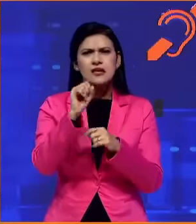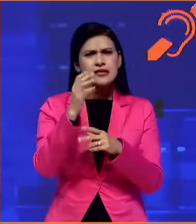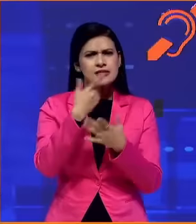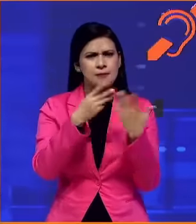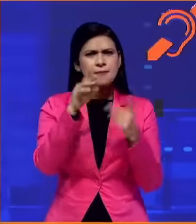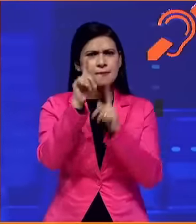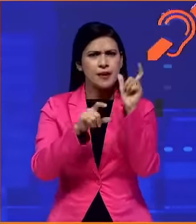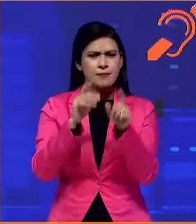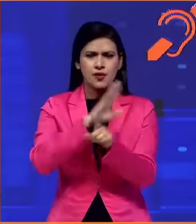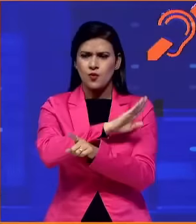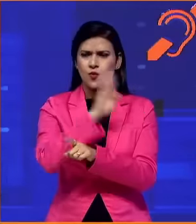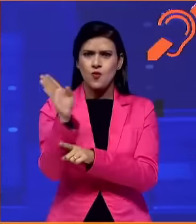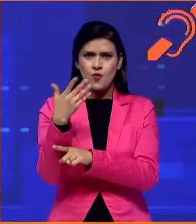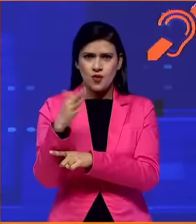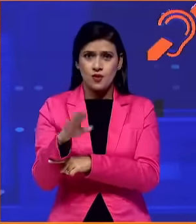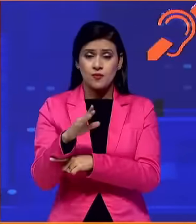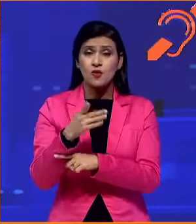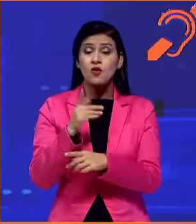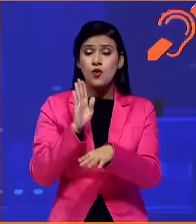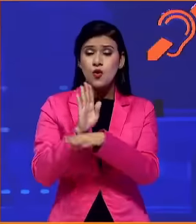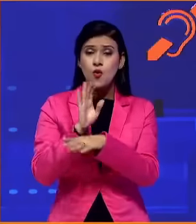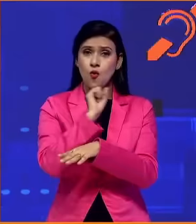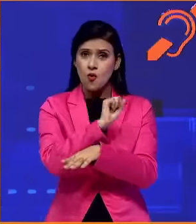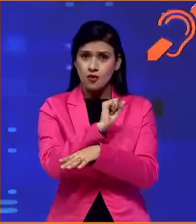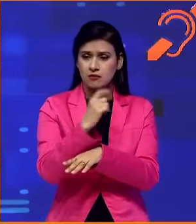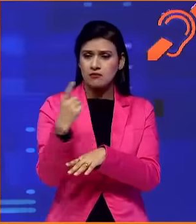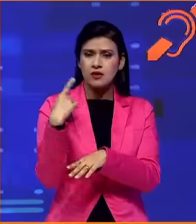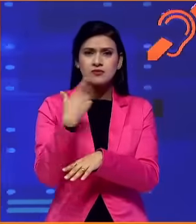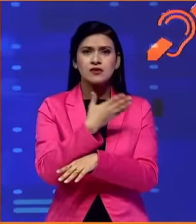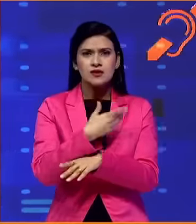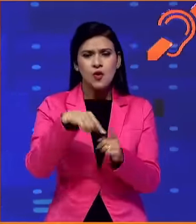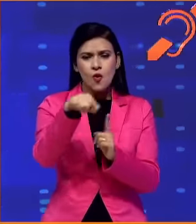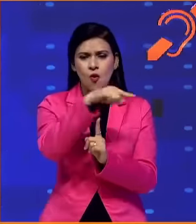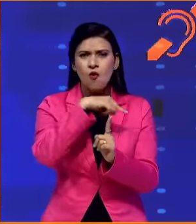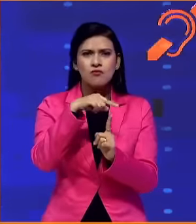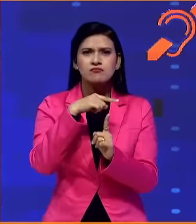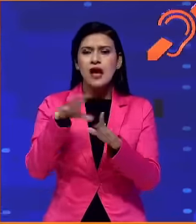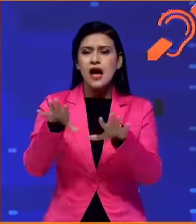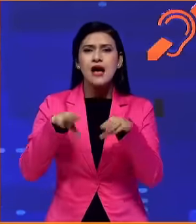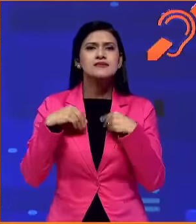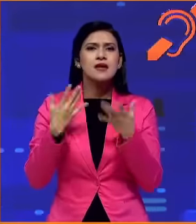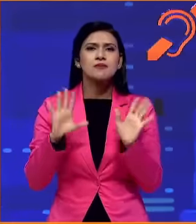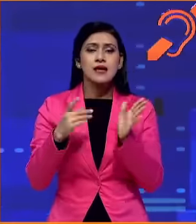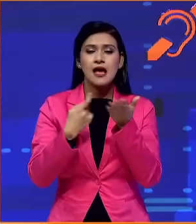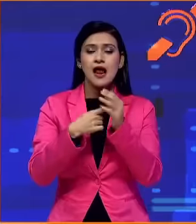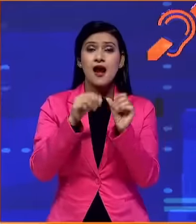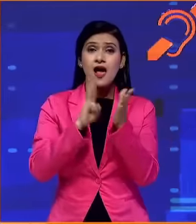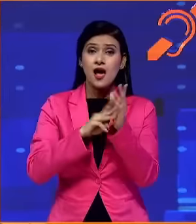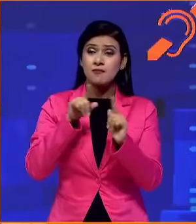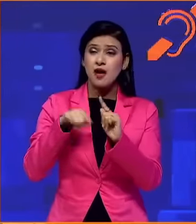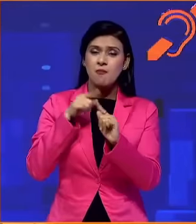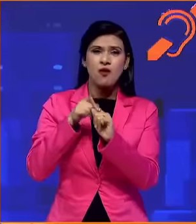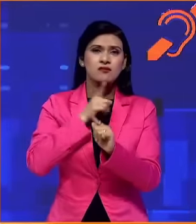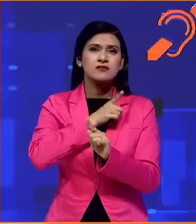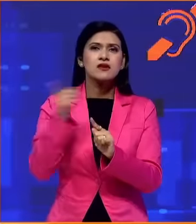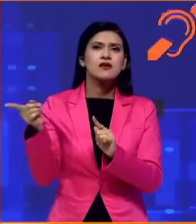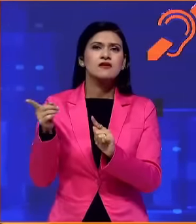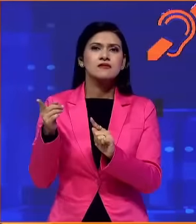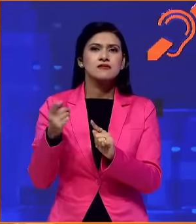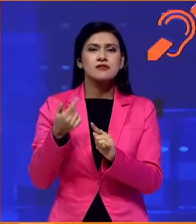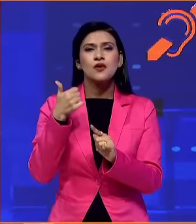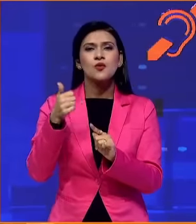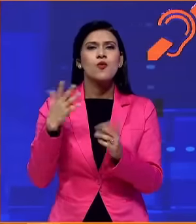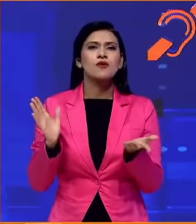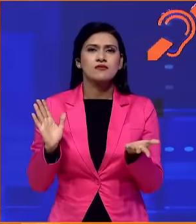कांग्रेसपार्टीकेनेतृत्वने इसनिमंत्रणकोठुकराकरअच्छाकामनहींकिया।यह भगवानरामकाअपमानहै। इसविषयपरहमेशादोरायहोतीहैं। कोई